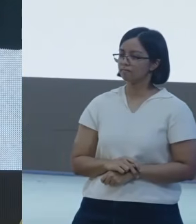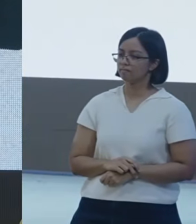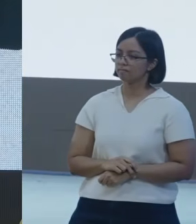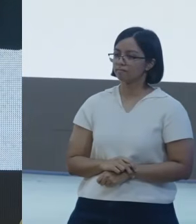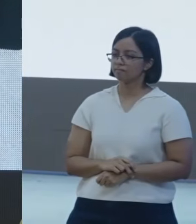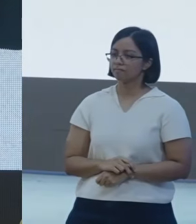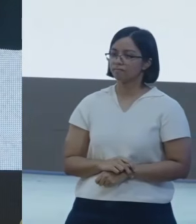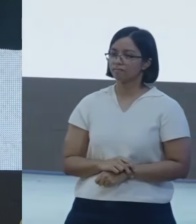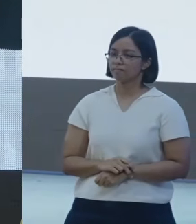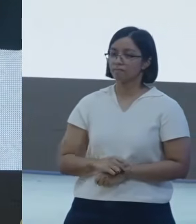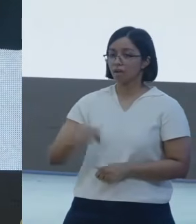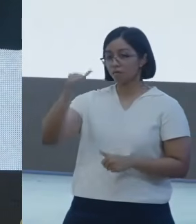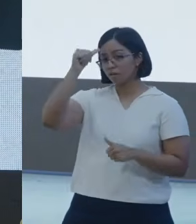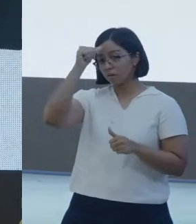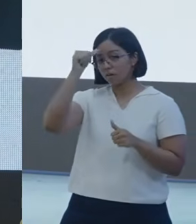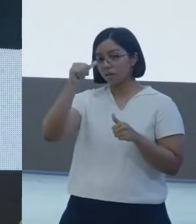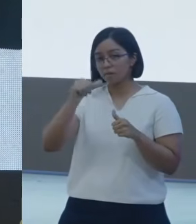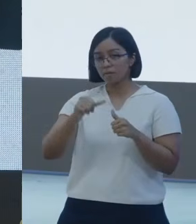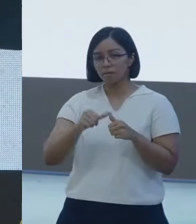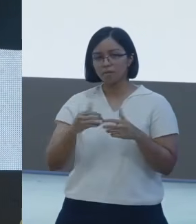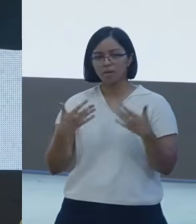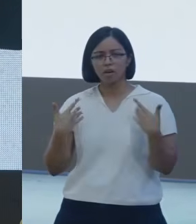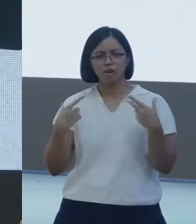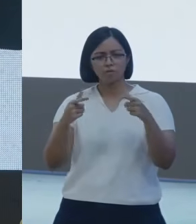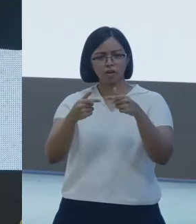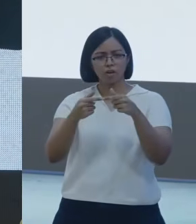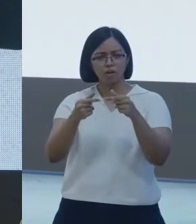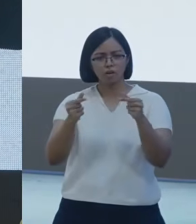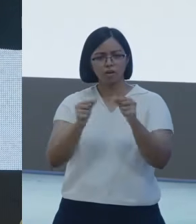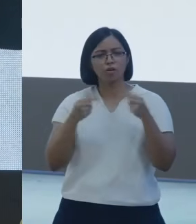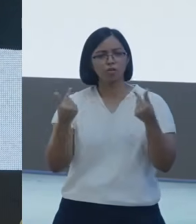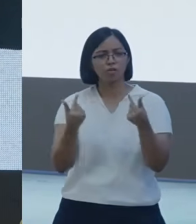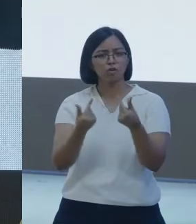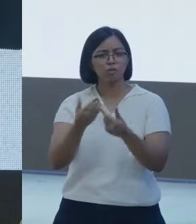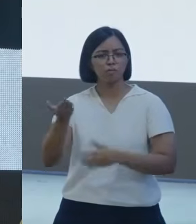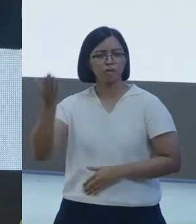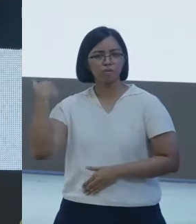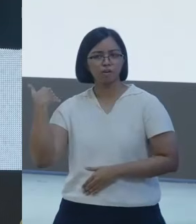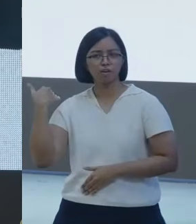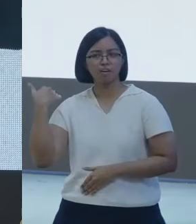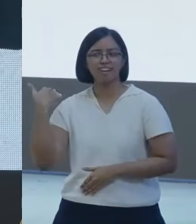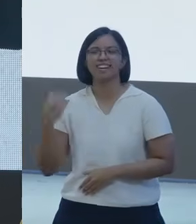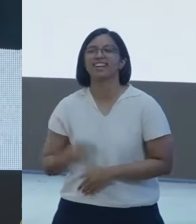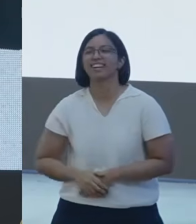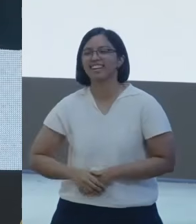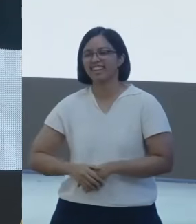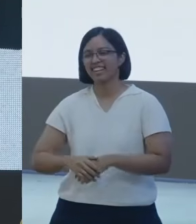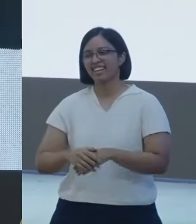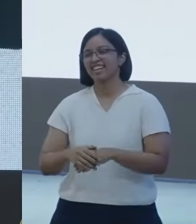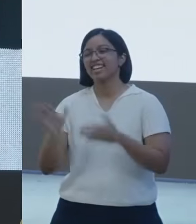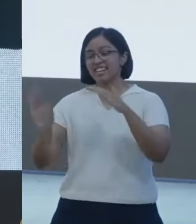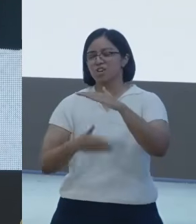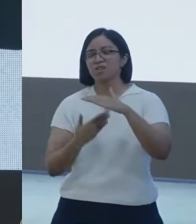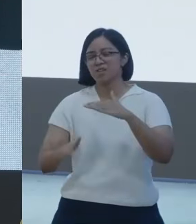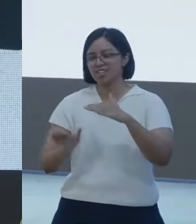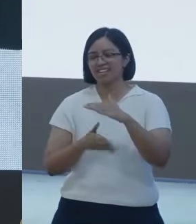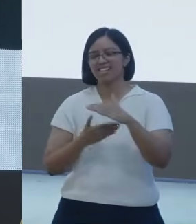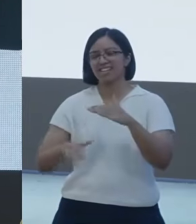Yung matatanda sa inyo, alam na may grupo noon na ang pangalan ay Peter, Paul, and Mary.